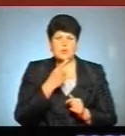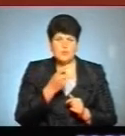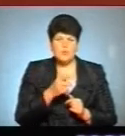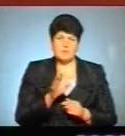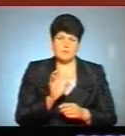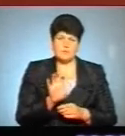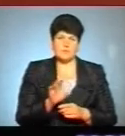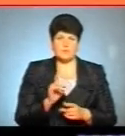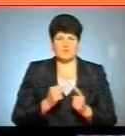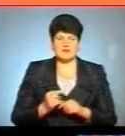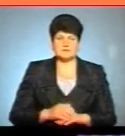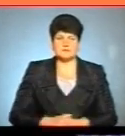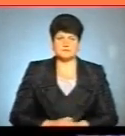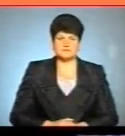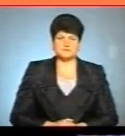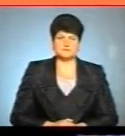повернемося.